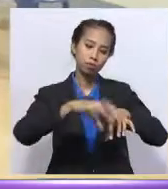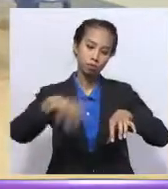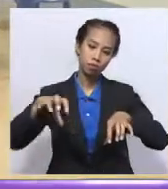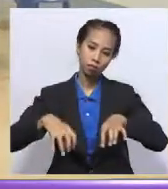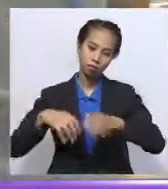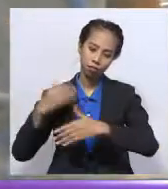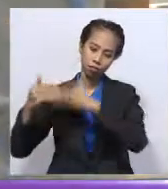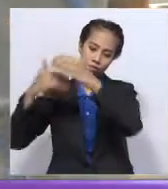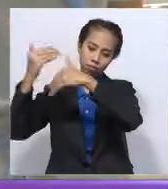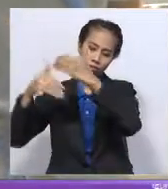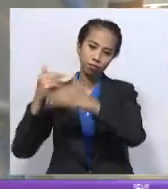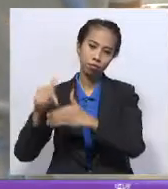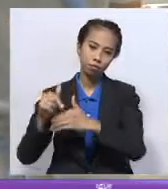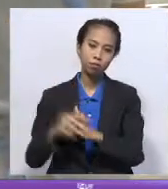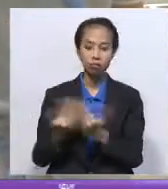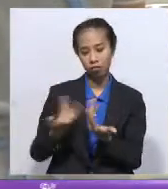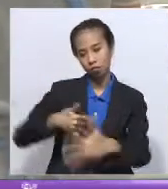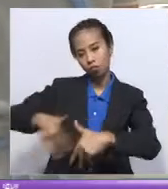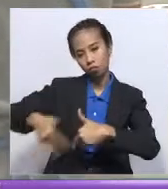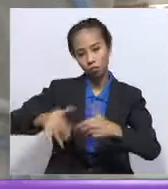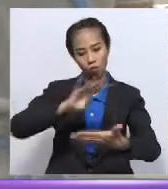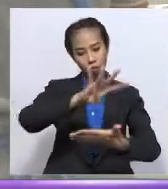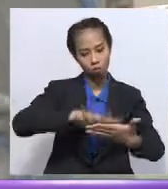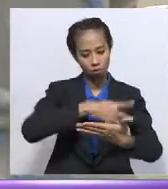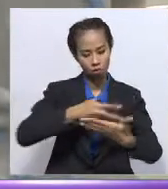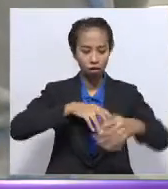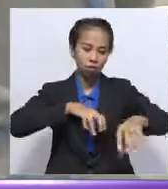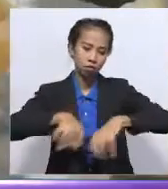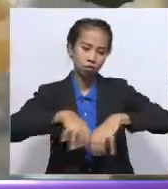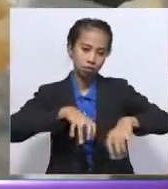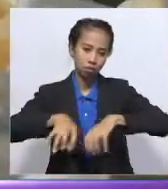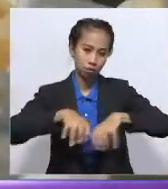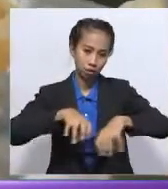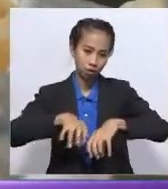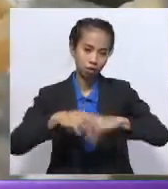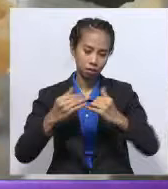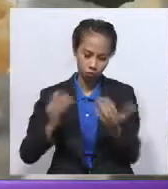ชนค้นหาอัตลักษณ์ชุมชนทำแผนการพัฒนาการบริหารจัดการอย่างยั่งยืน